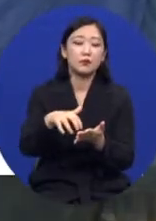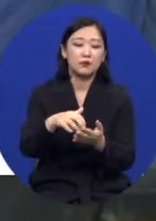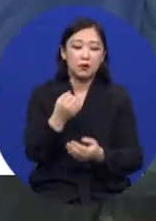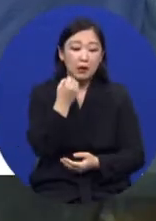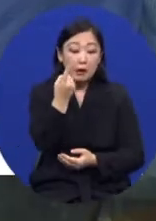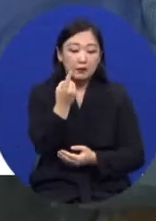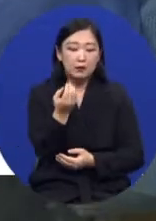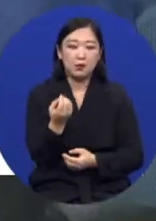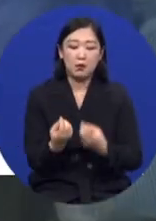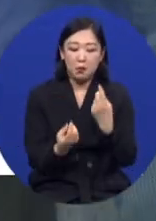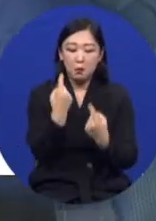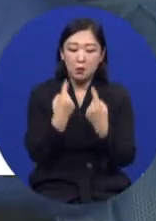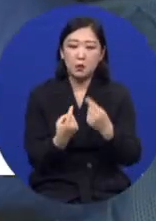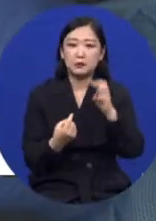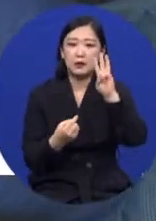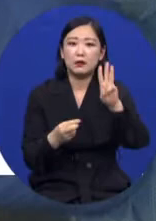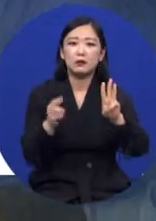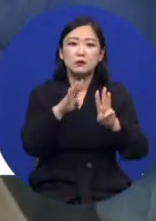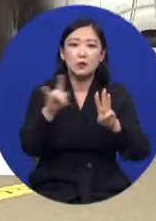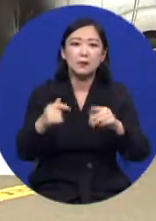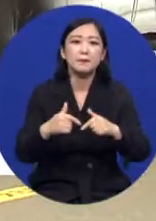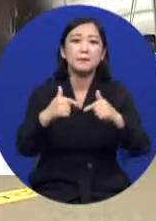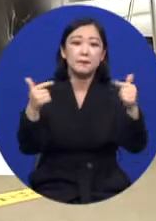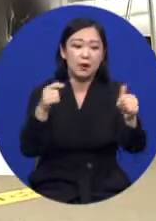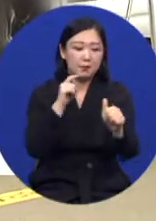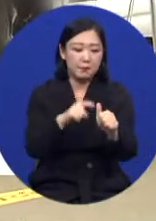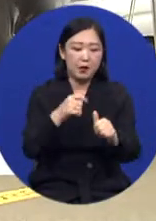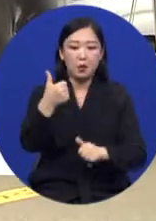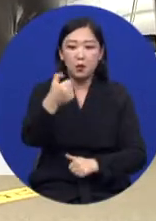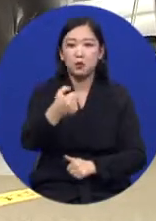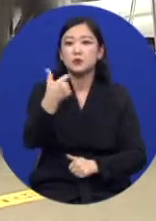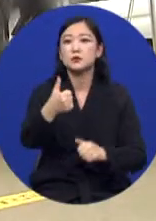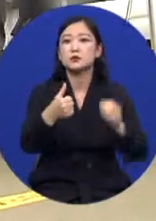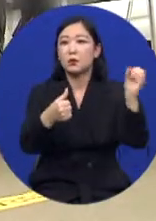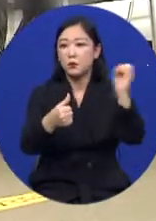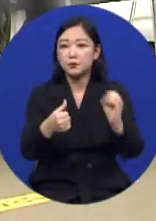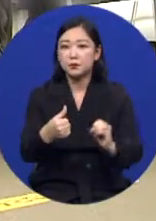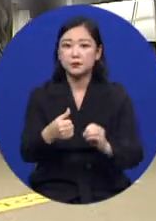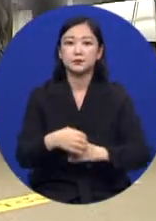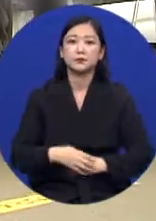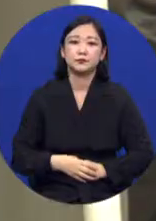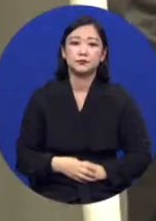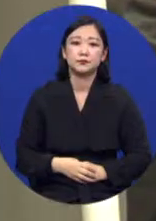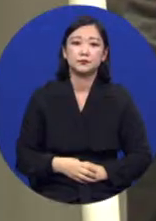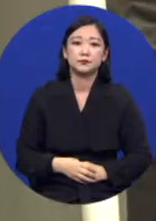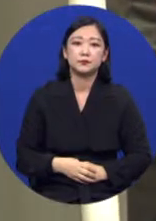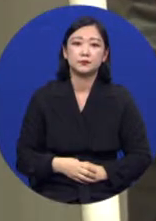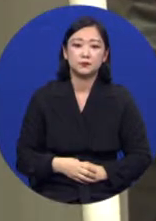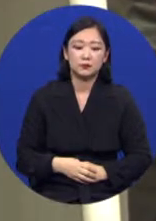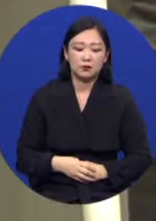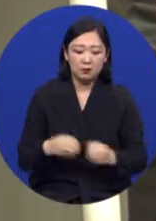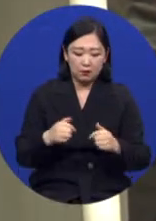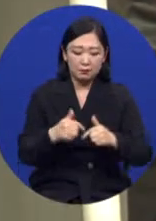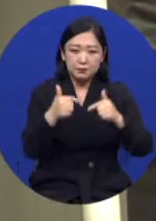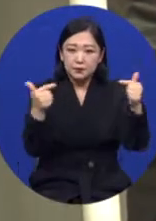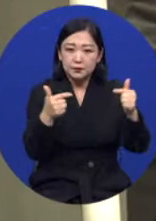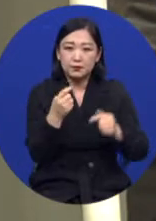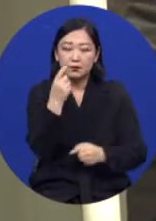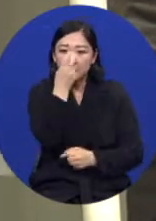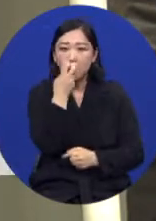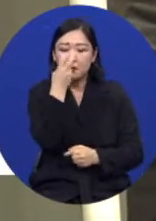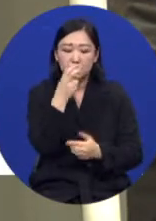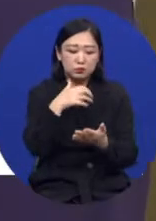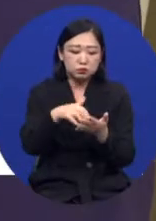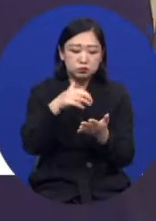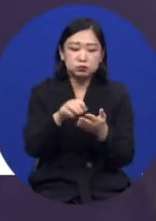달 전보다 3배 넘게 늘어난 가운데 확진율은 55%에 이르고 있습니다. 이렇게 폭증한 PCR 검사